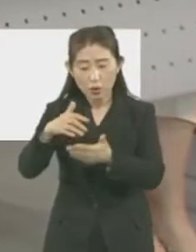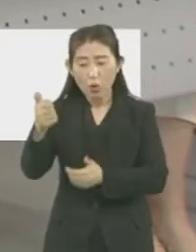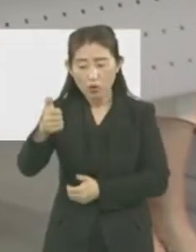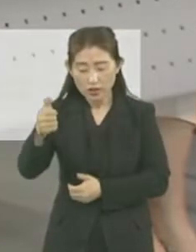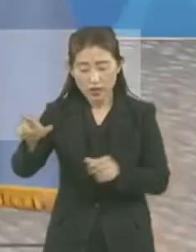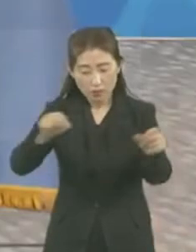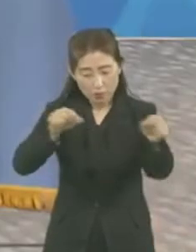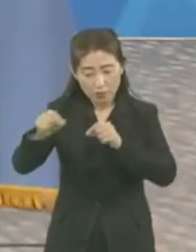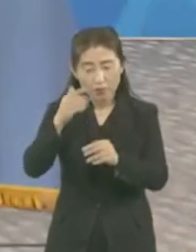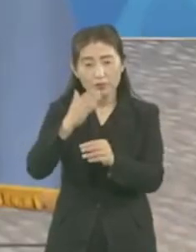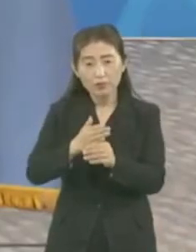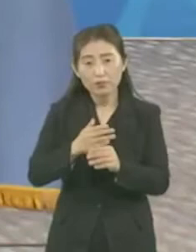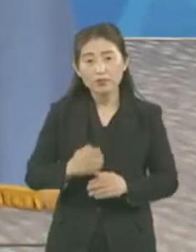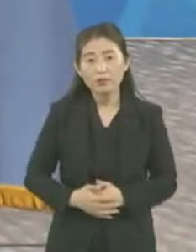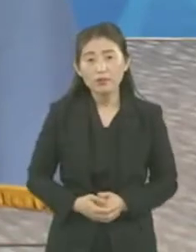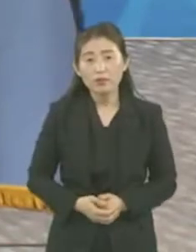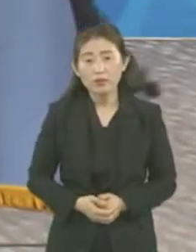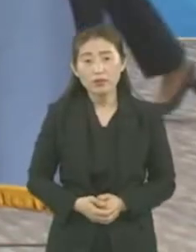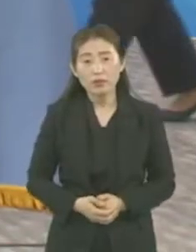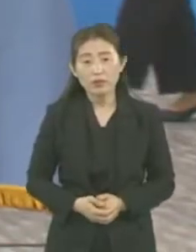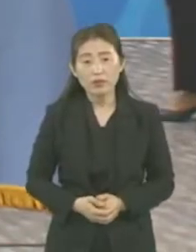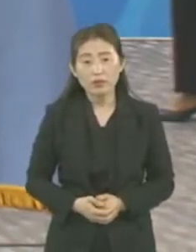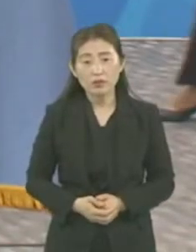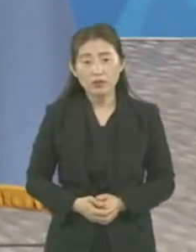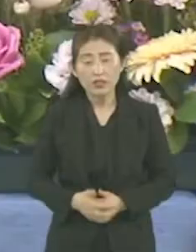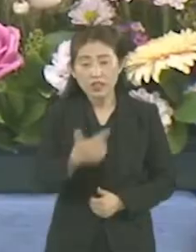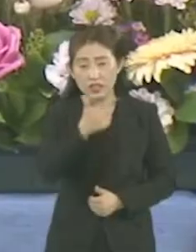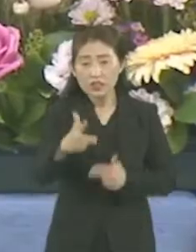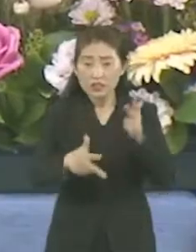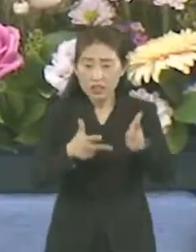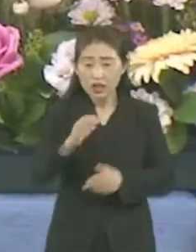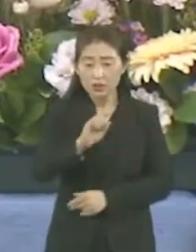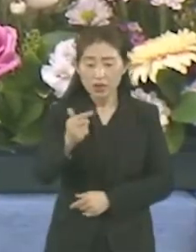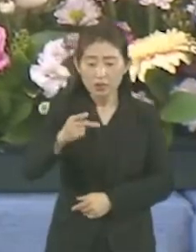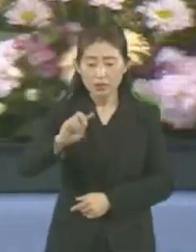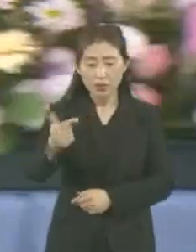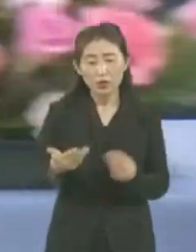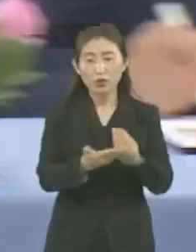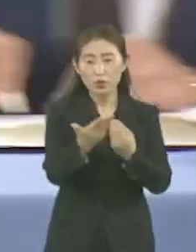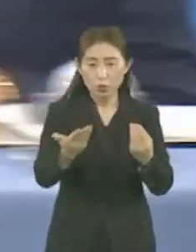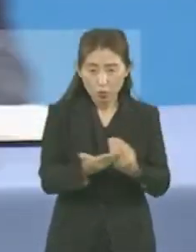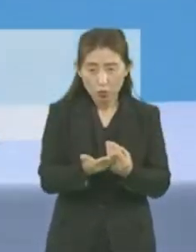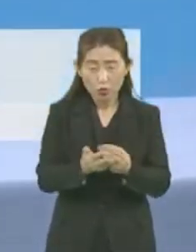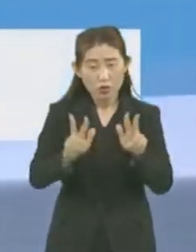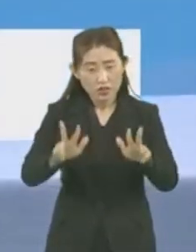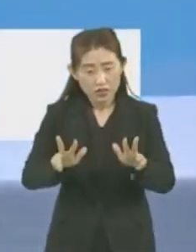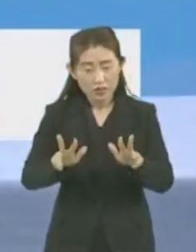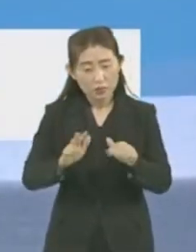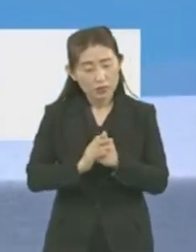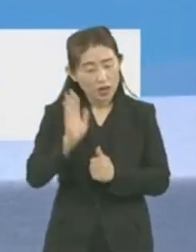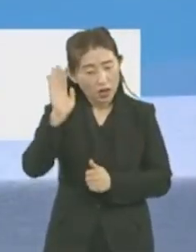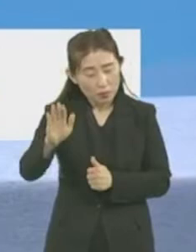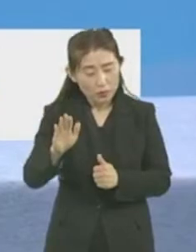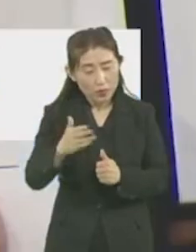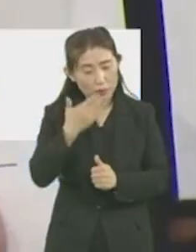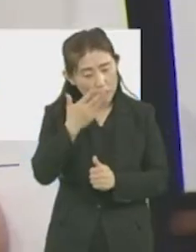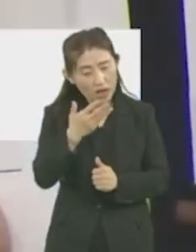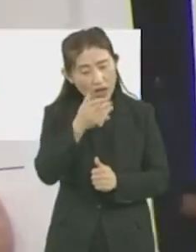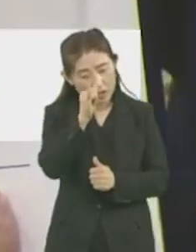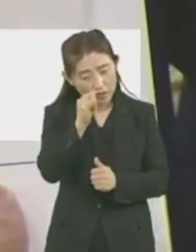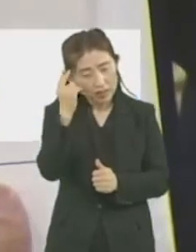추려내는 작업을 하고 있습니다. 특히 최대 현안인 안면도 사업은 인수위가 모든 가능성을 열어두고 검토